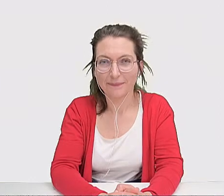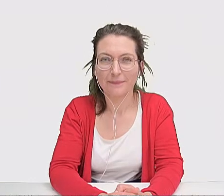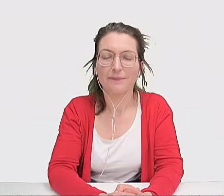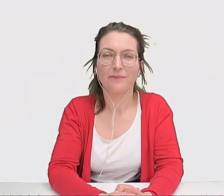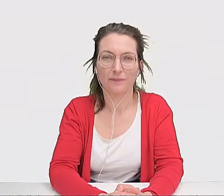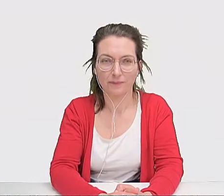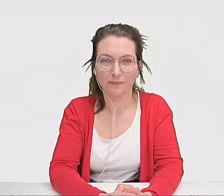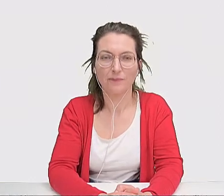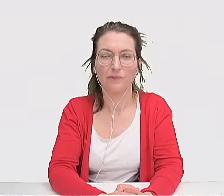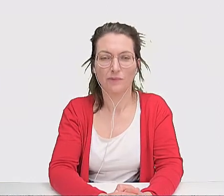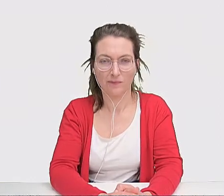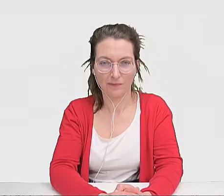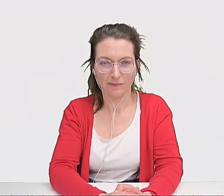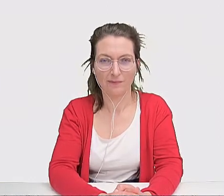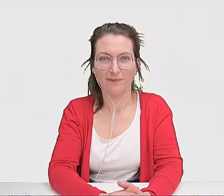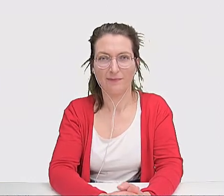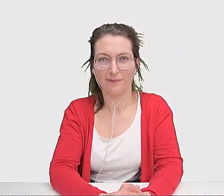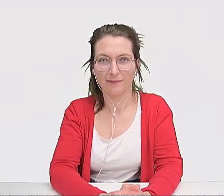gute Ideen.